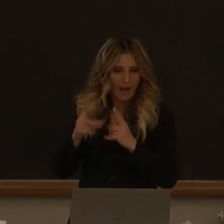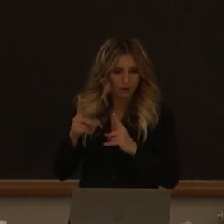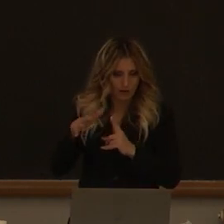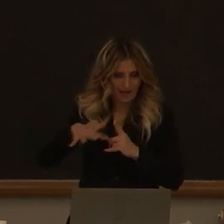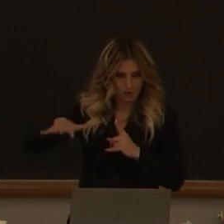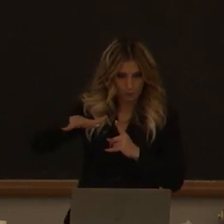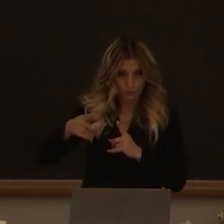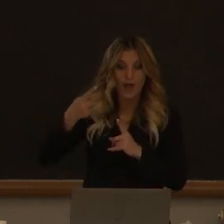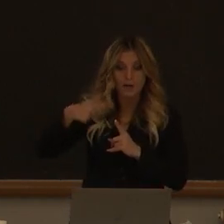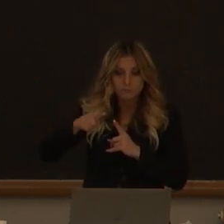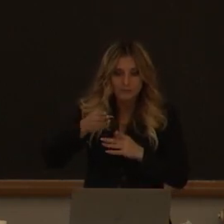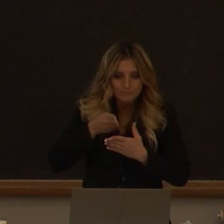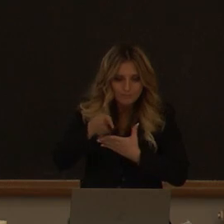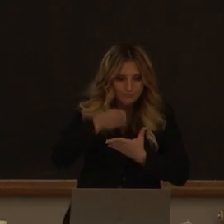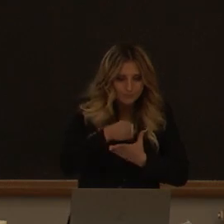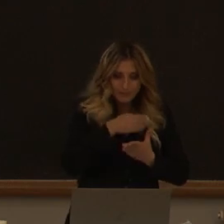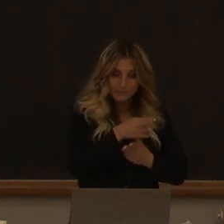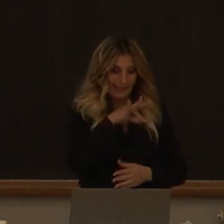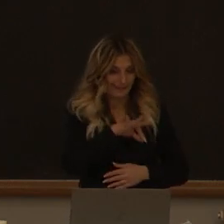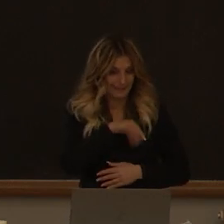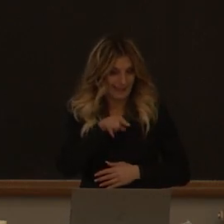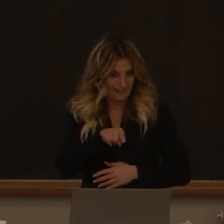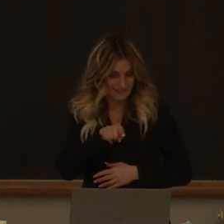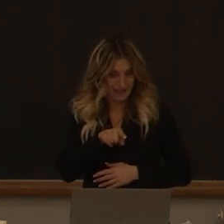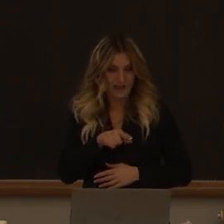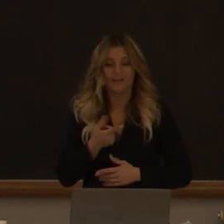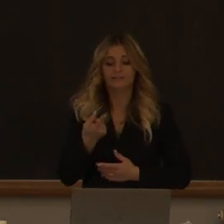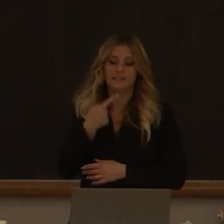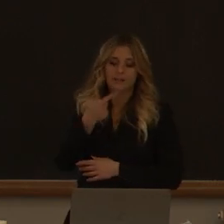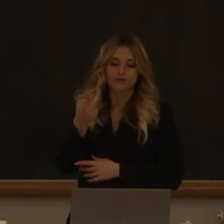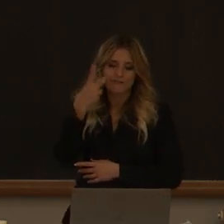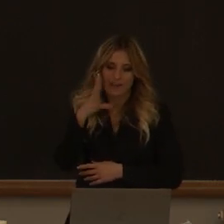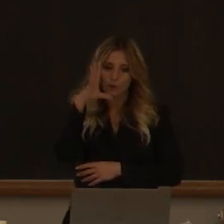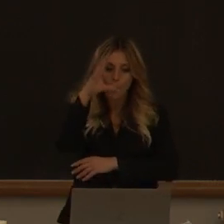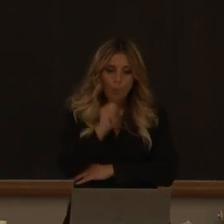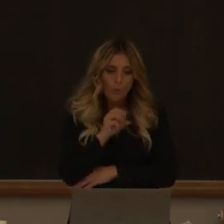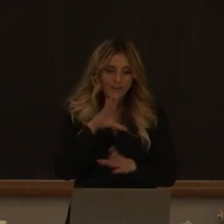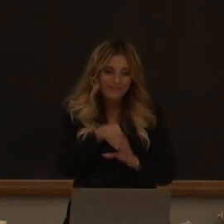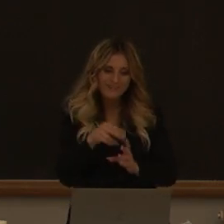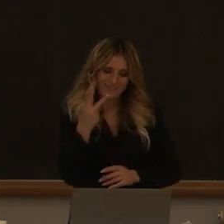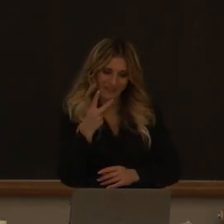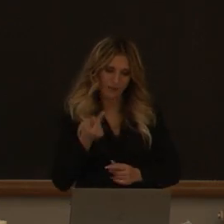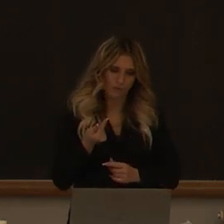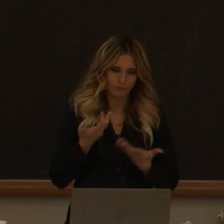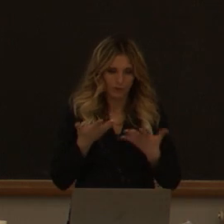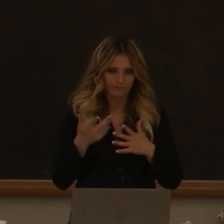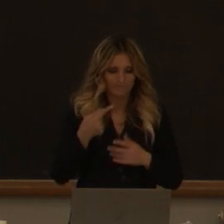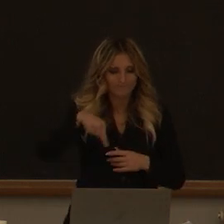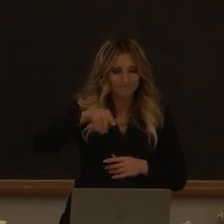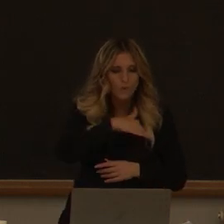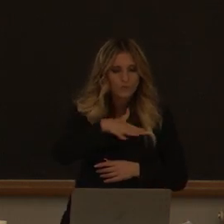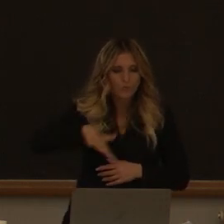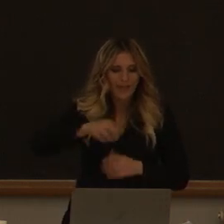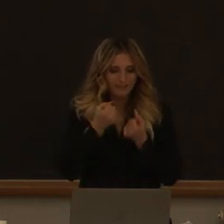questi sbocchi professionali particolarmente interessanti. Certo, dice lei, nelle università si sono un po' così, si sono un po' scoraggiati